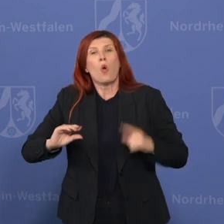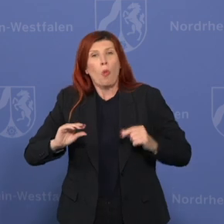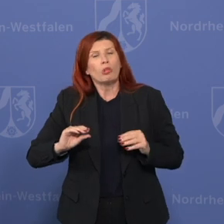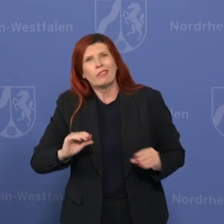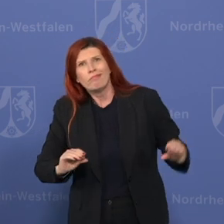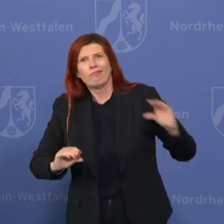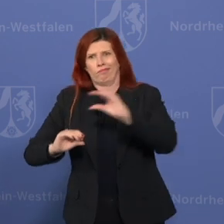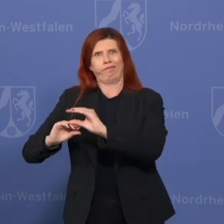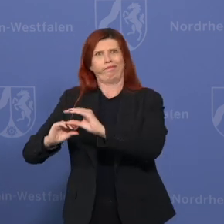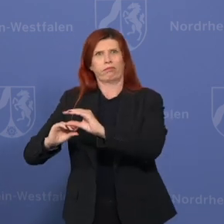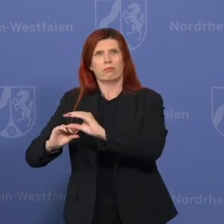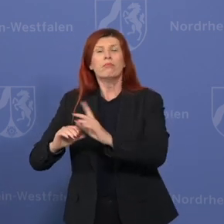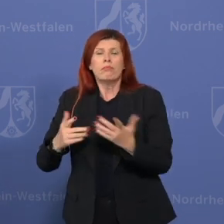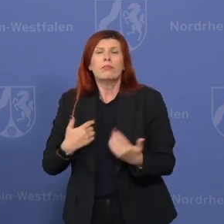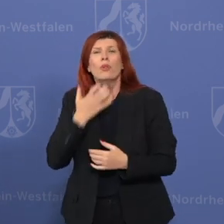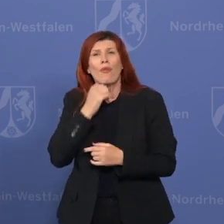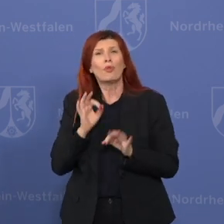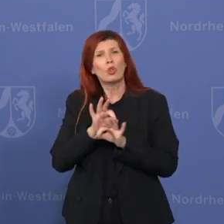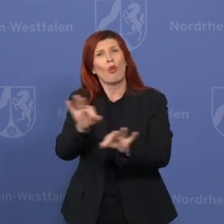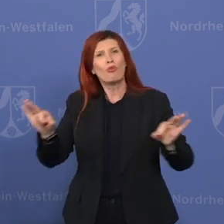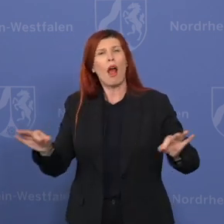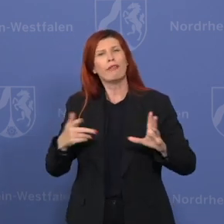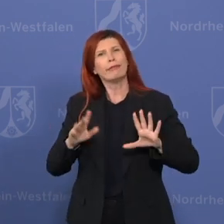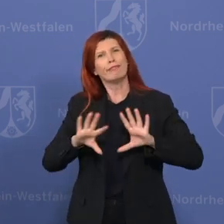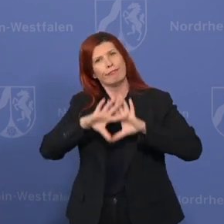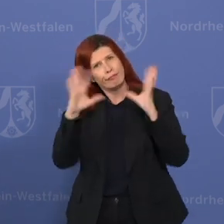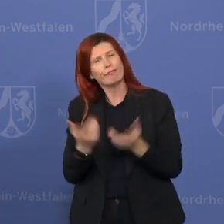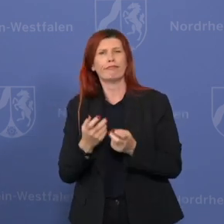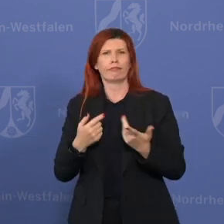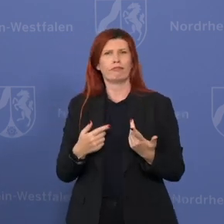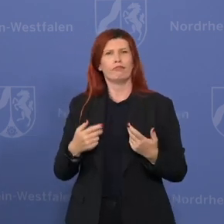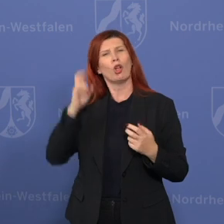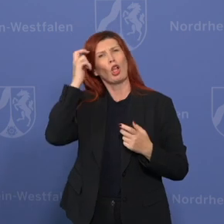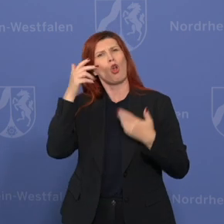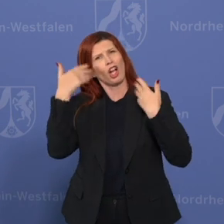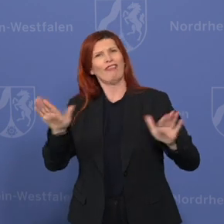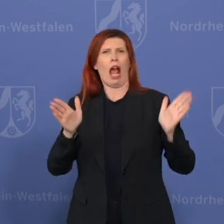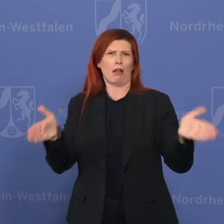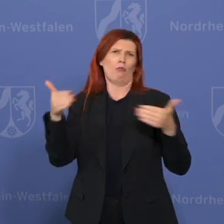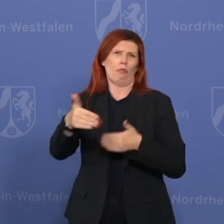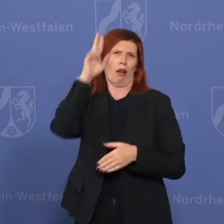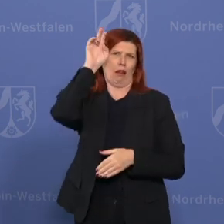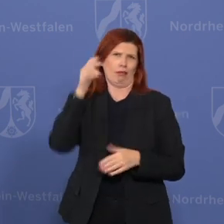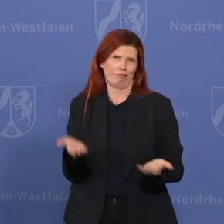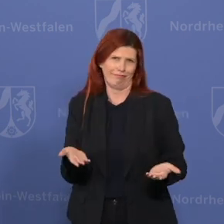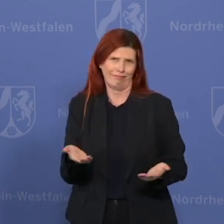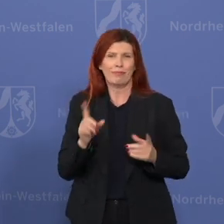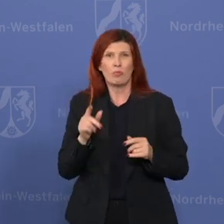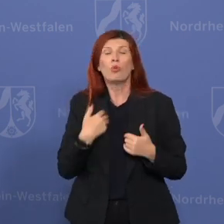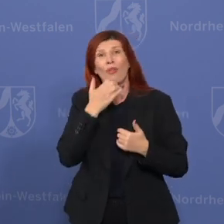ein Rundumpaket, wenn man so will, für die Kommunen mit vielfältigen Maßnahmen, wie sie die Landesregierung hier auf den Weg bringen